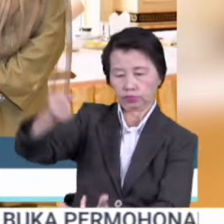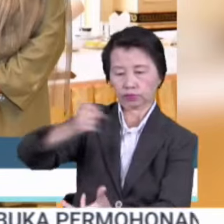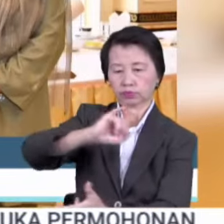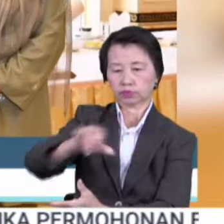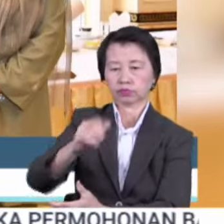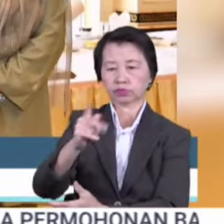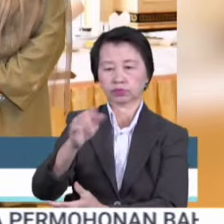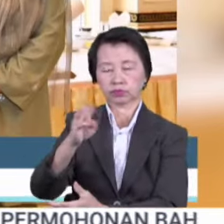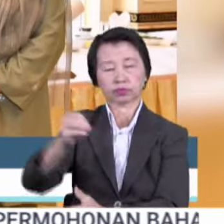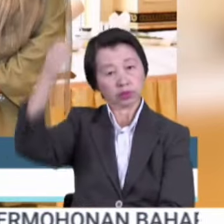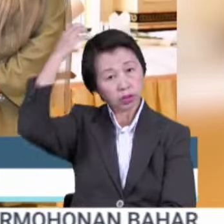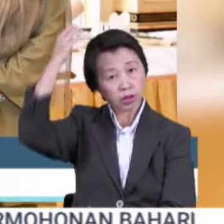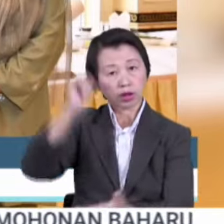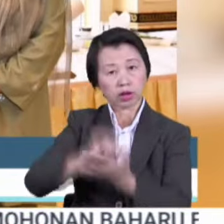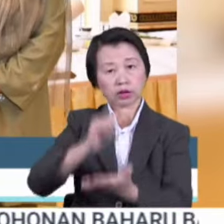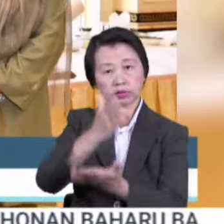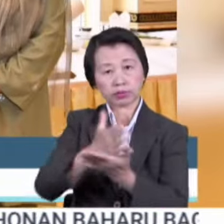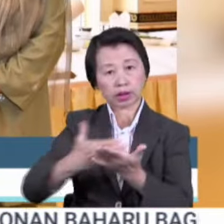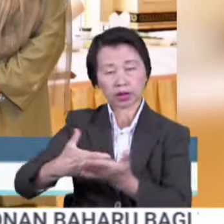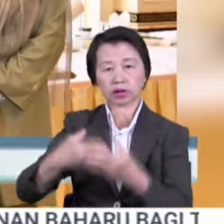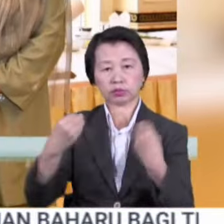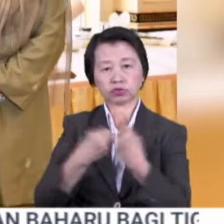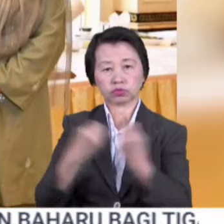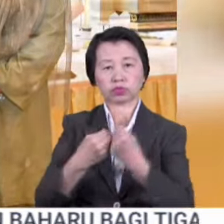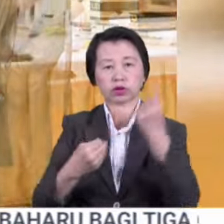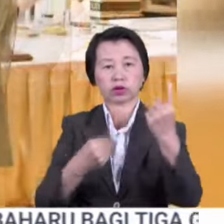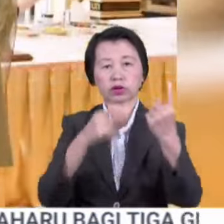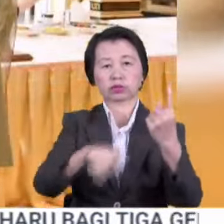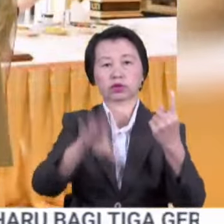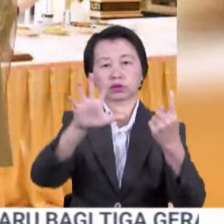ini sebagian daripada jumlah satu